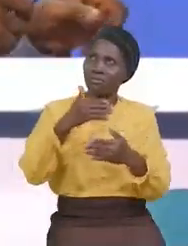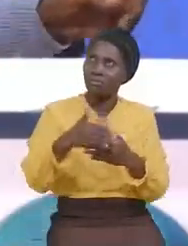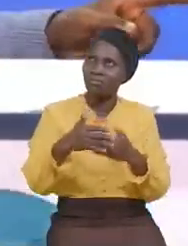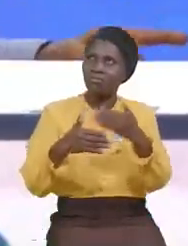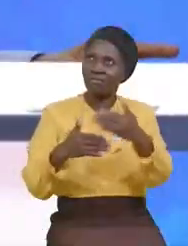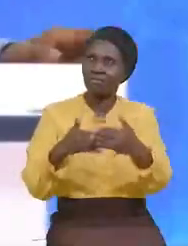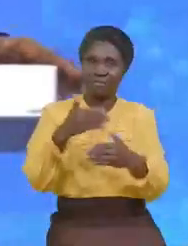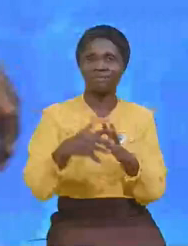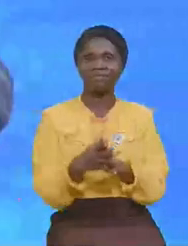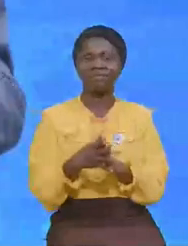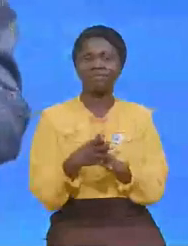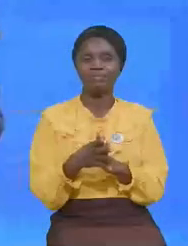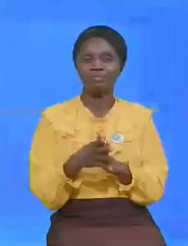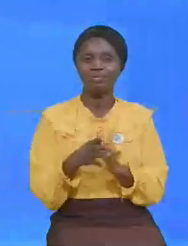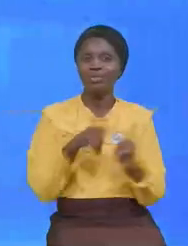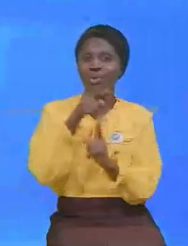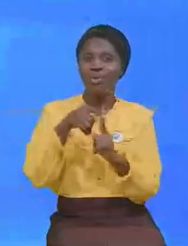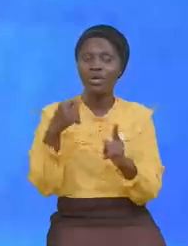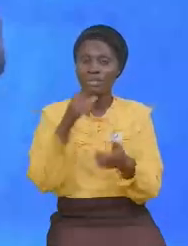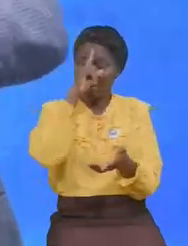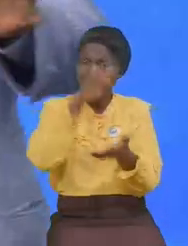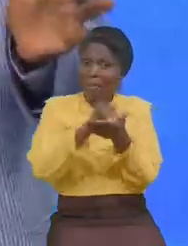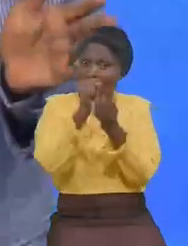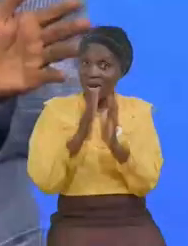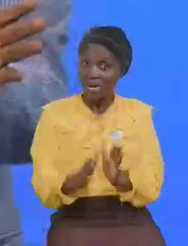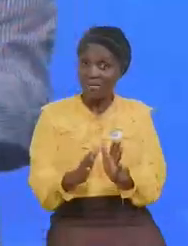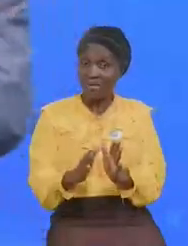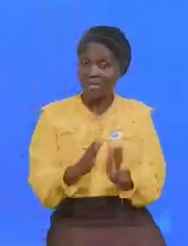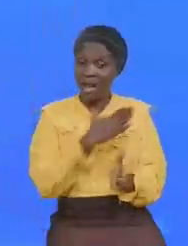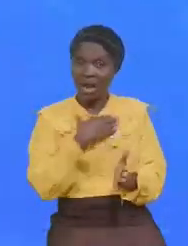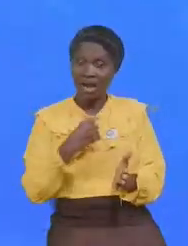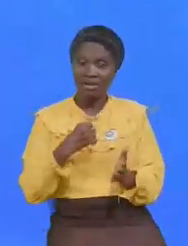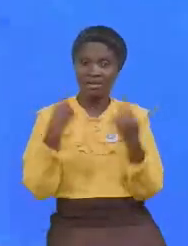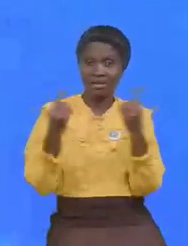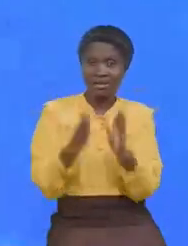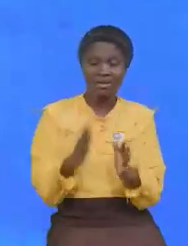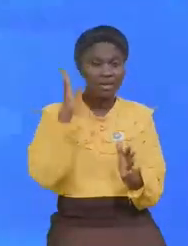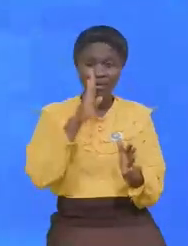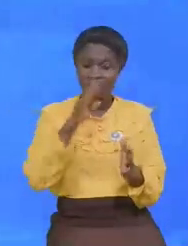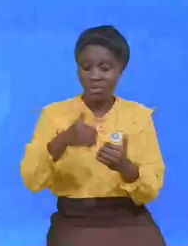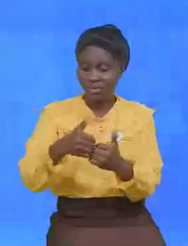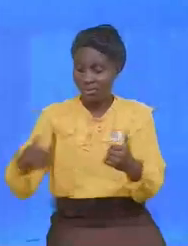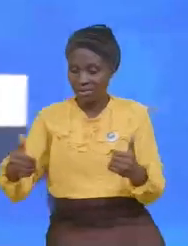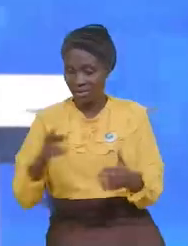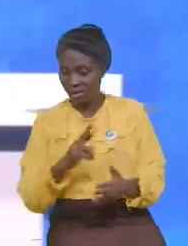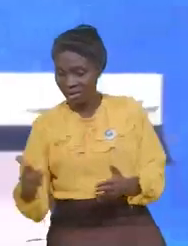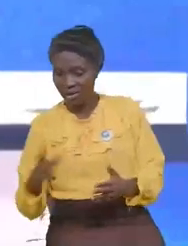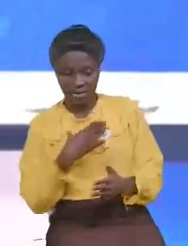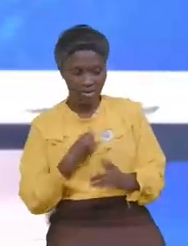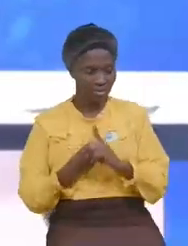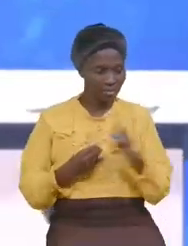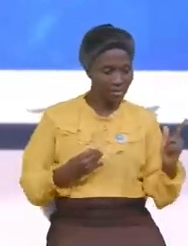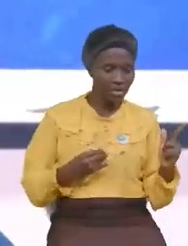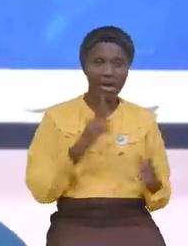bientôt. Lorsque les saints et les pécheurs seront divisés à gauche et à